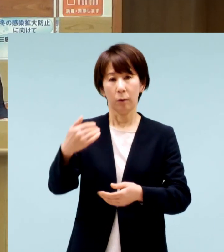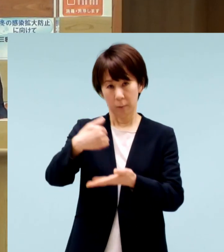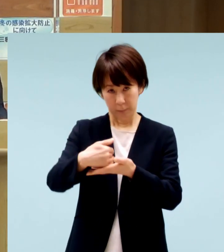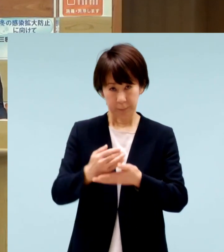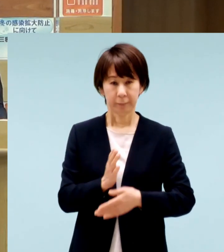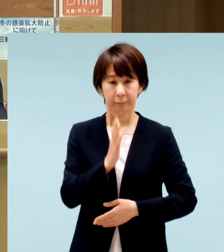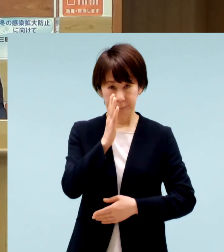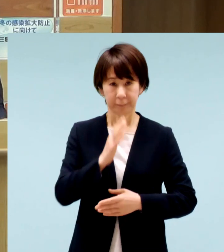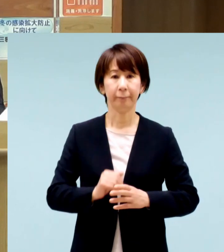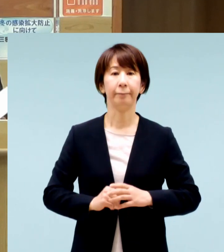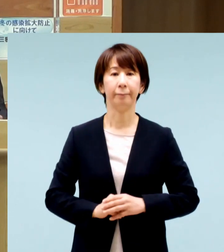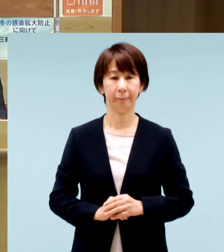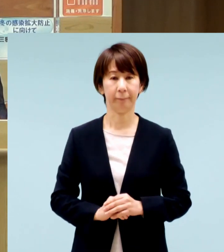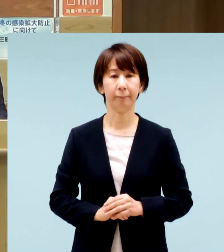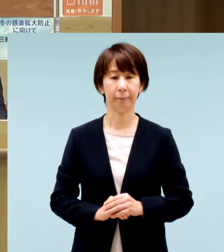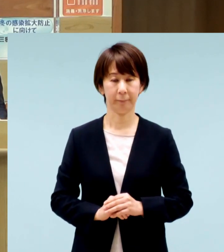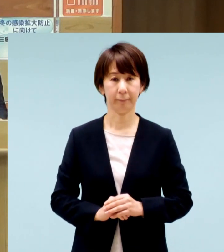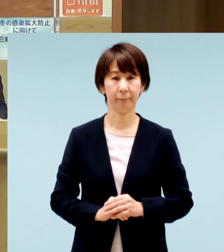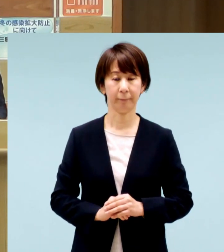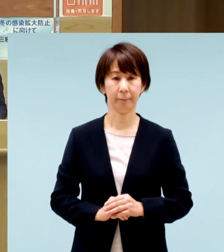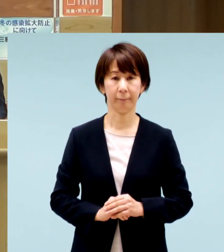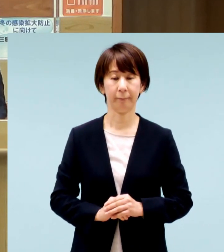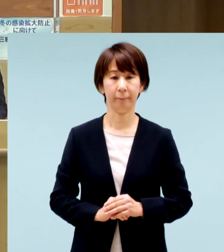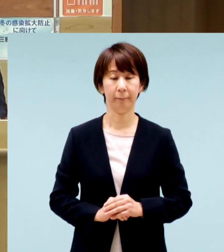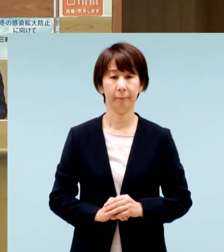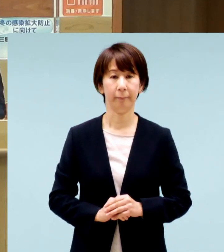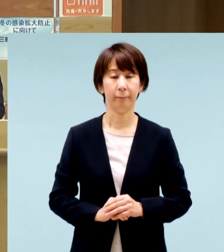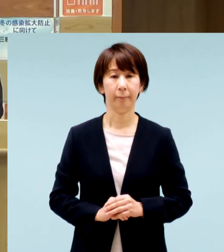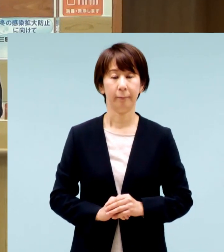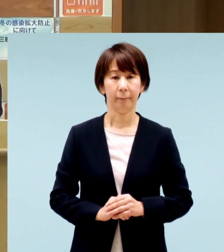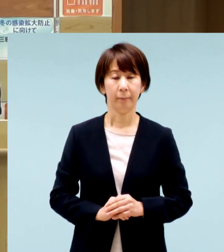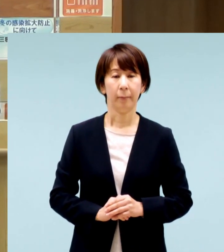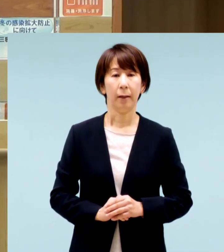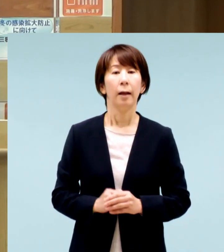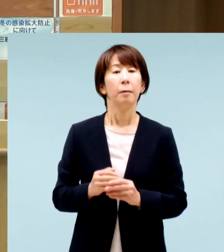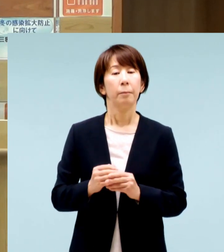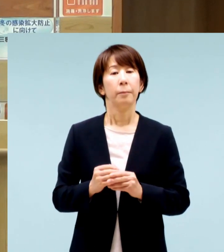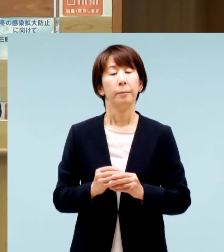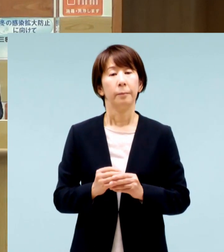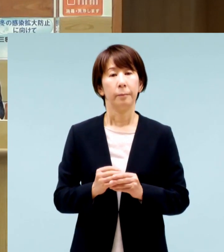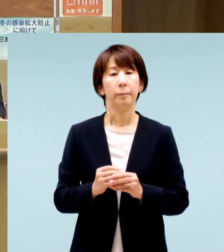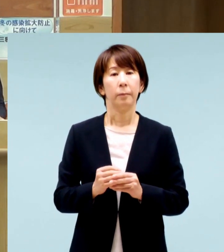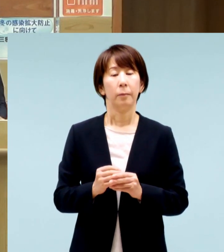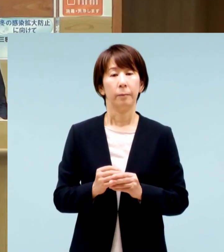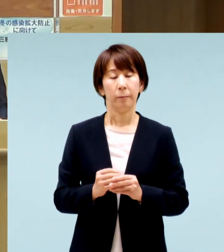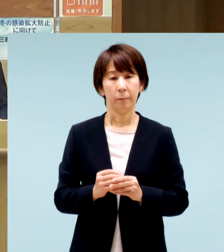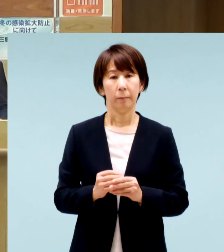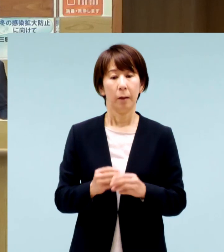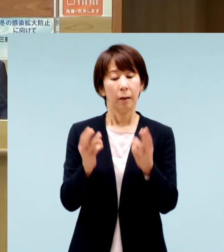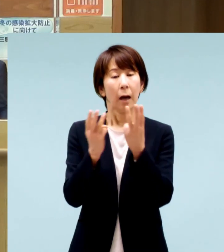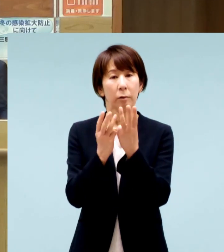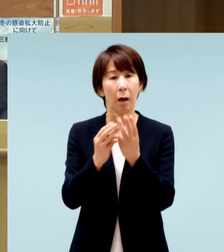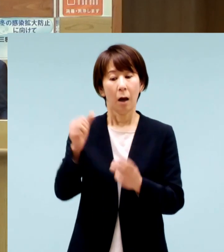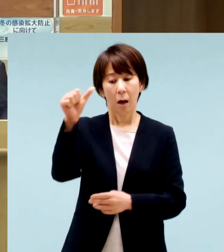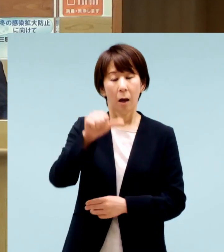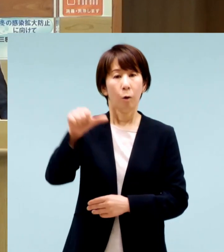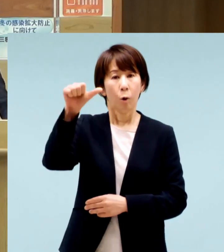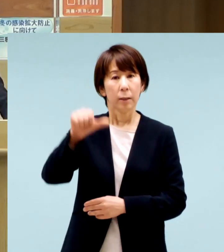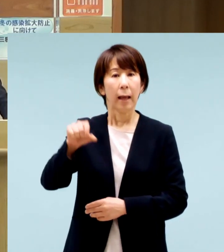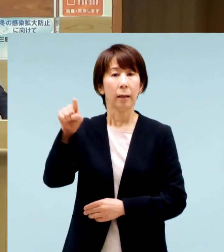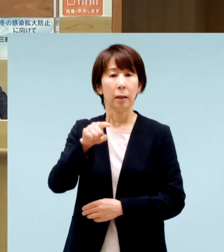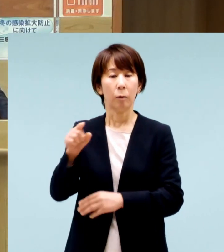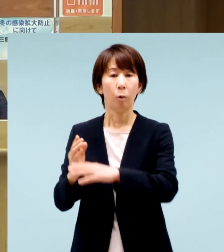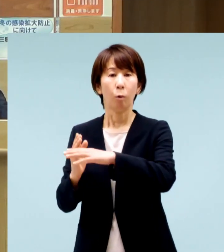はい、まあ、これは先ほど説明させていただきましたけれども、5000人を超えるかつ収容